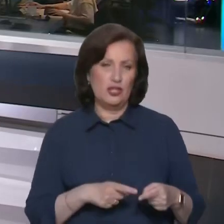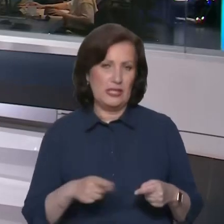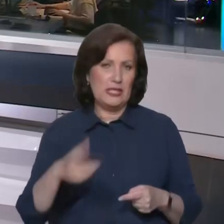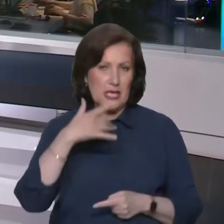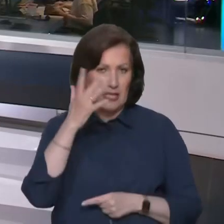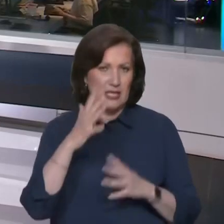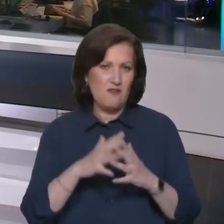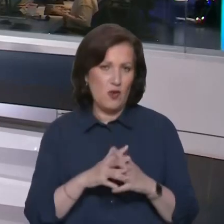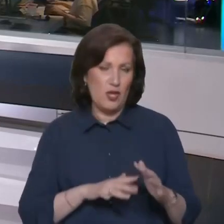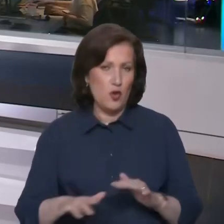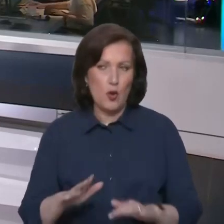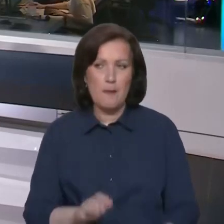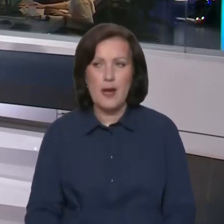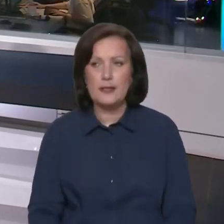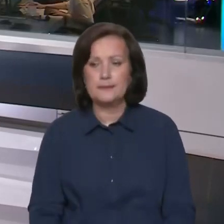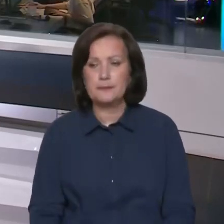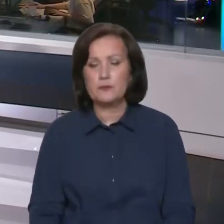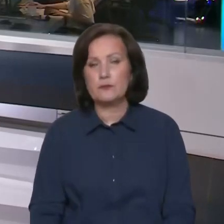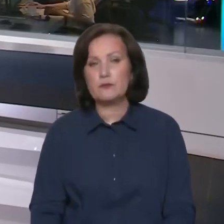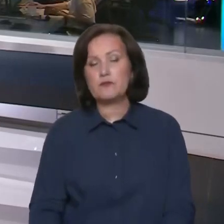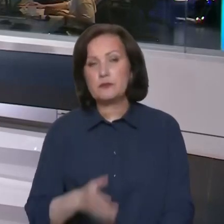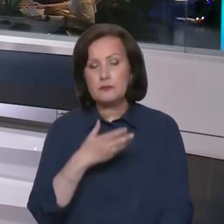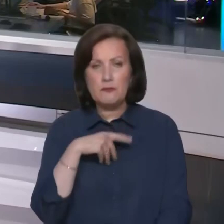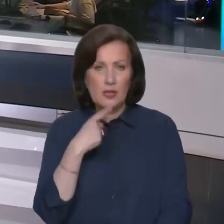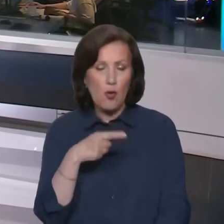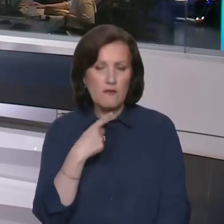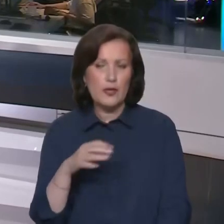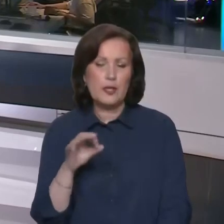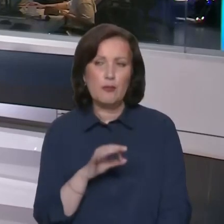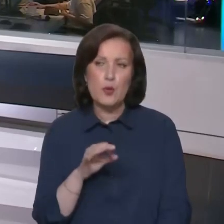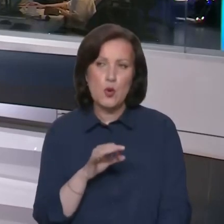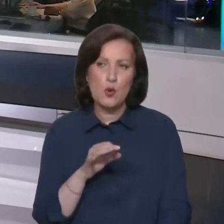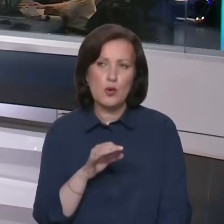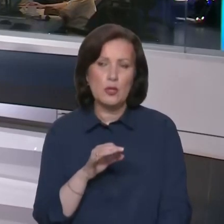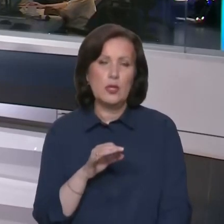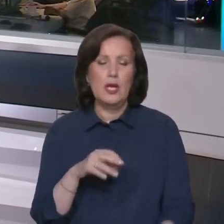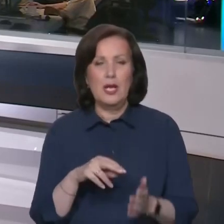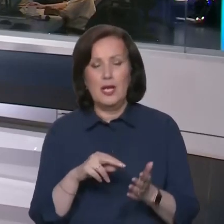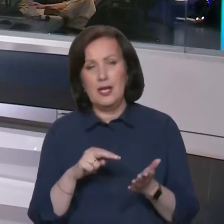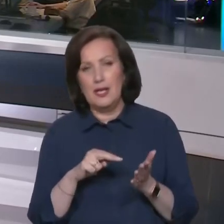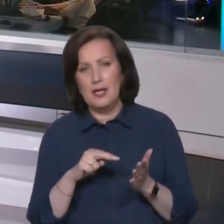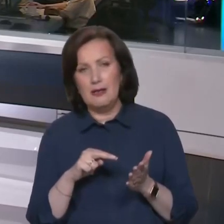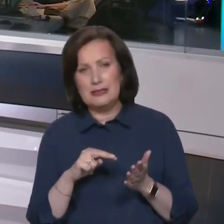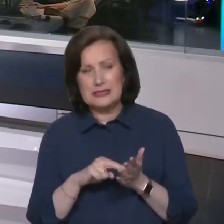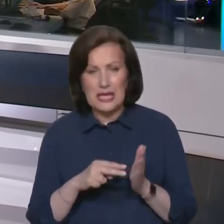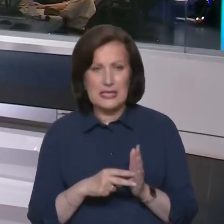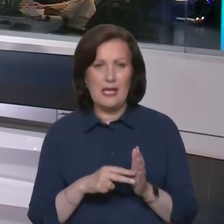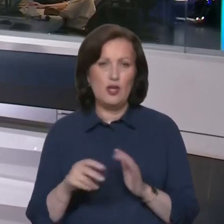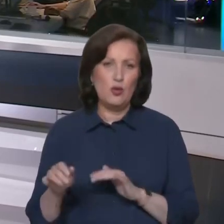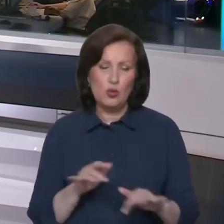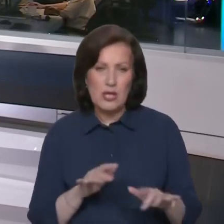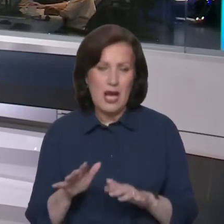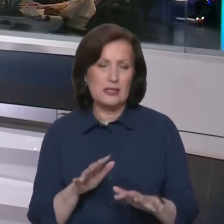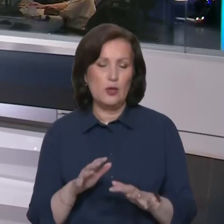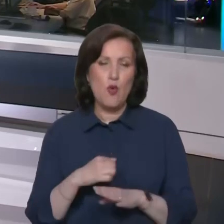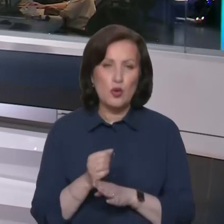саме літньої воєнної кампанії. От ми говорили про стратегію, про тактику, про озброєння